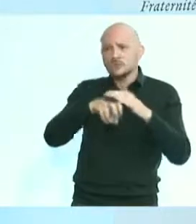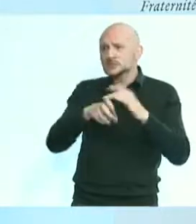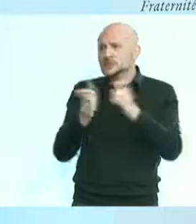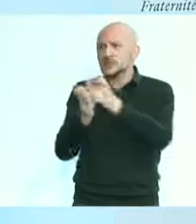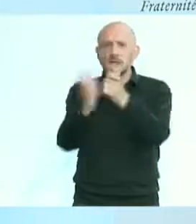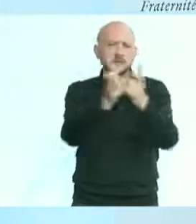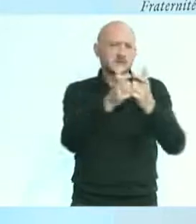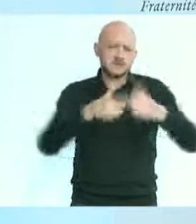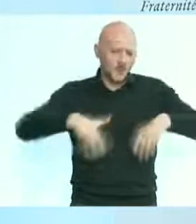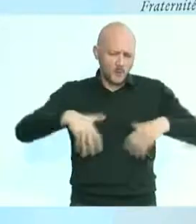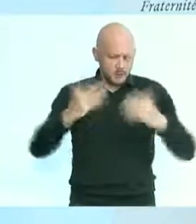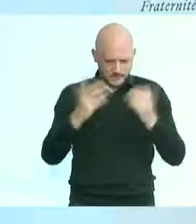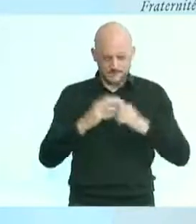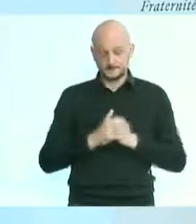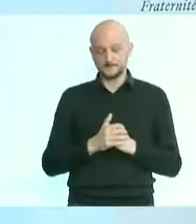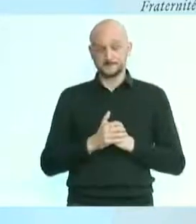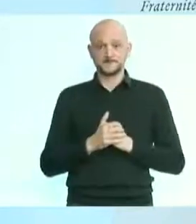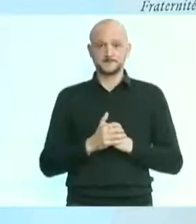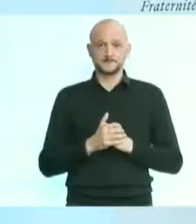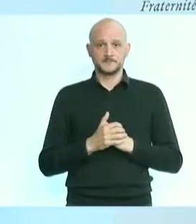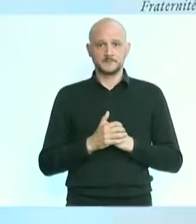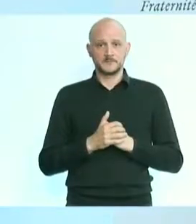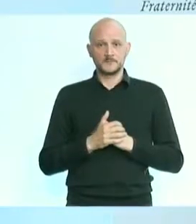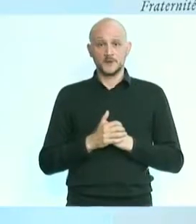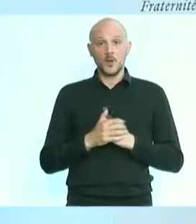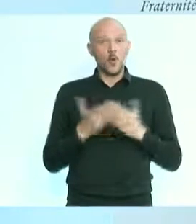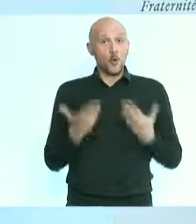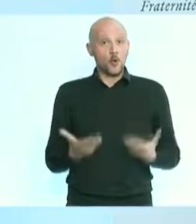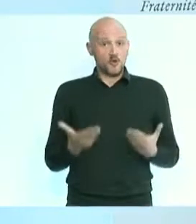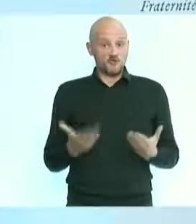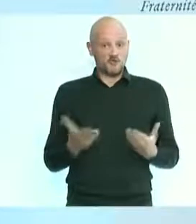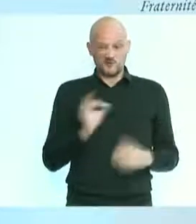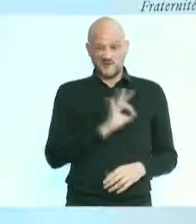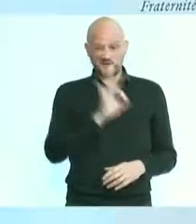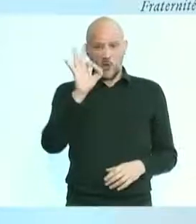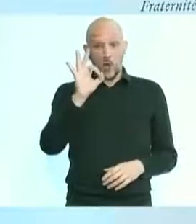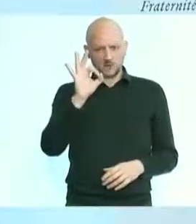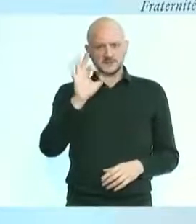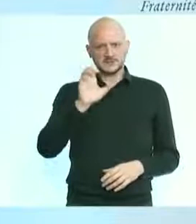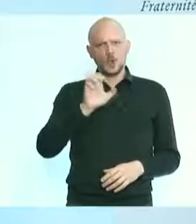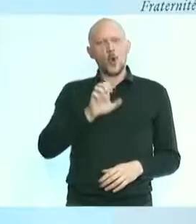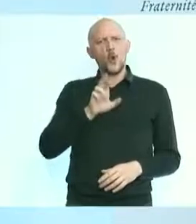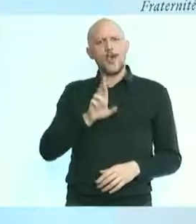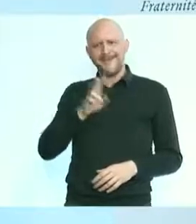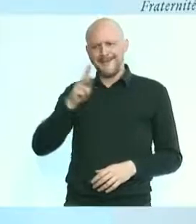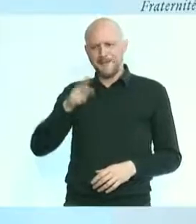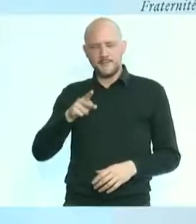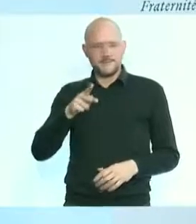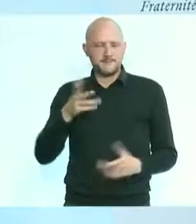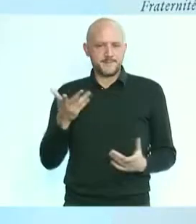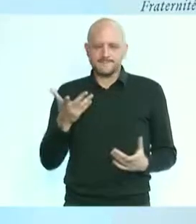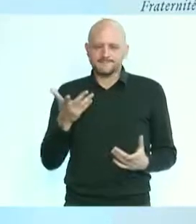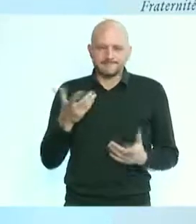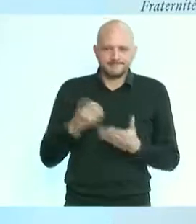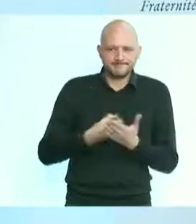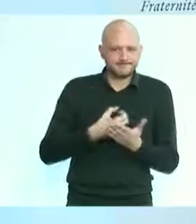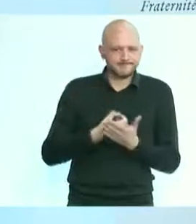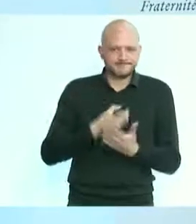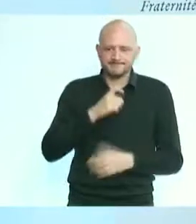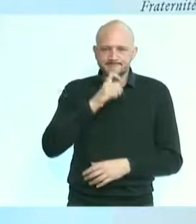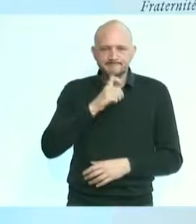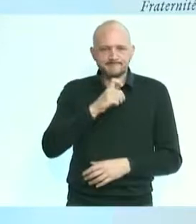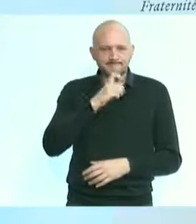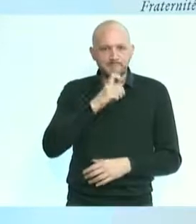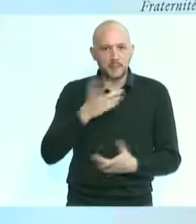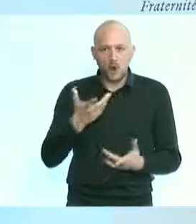d'établissement. On a beaucoup de RP aujourd'hui qui n'ont pas donné d'informations au grand public